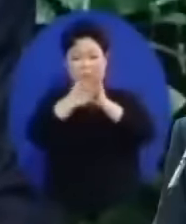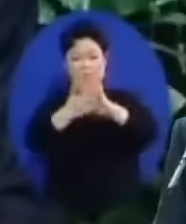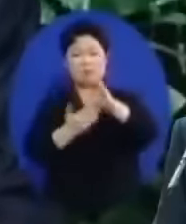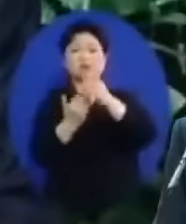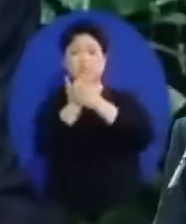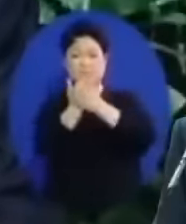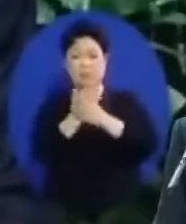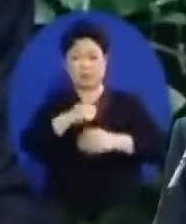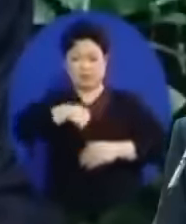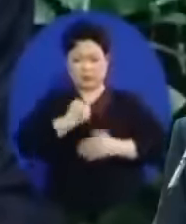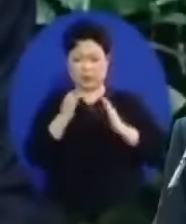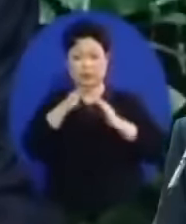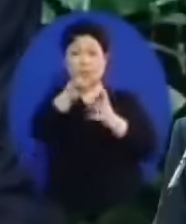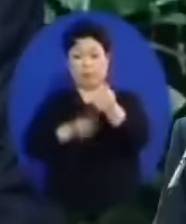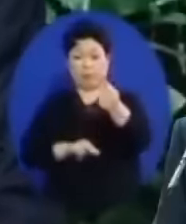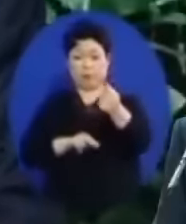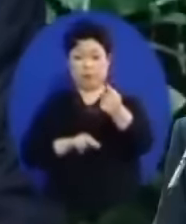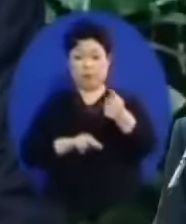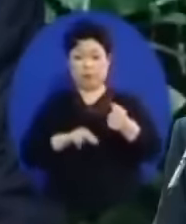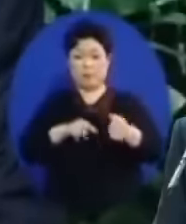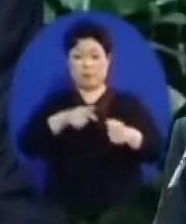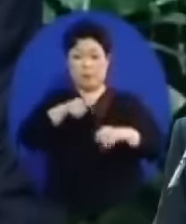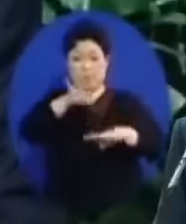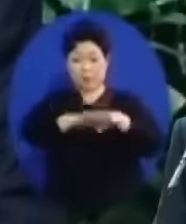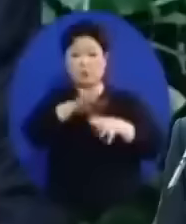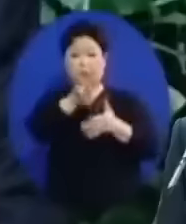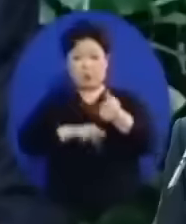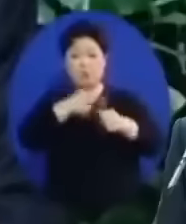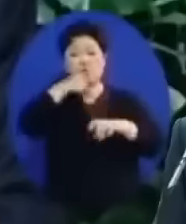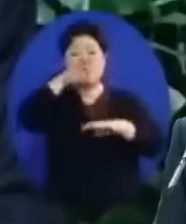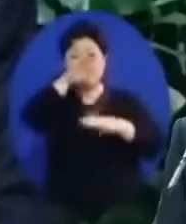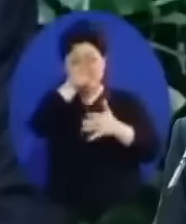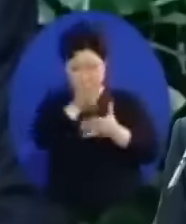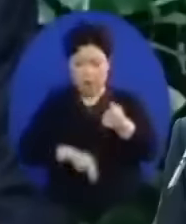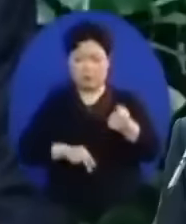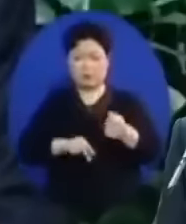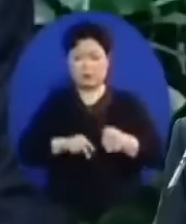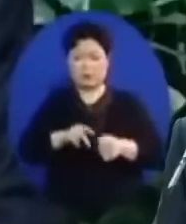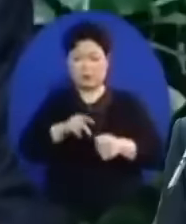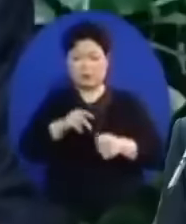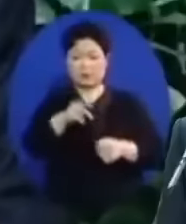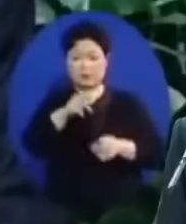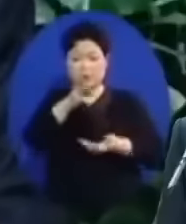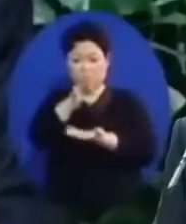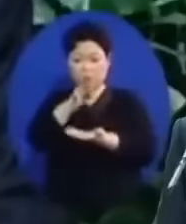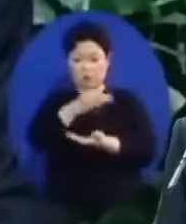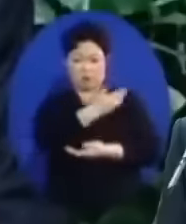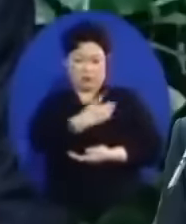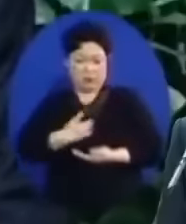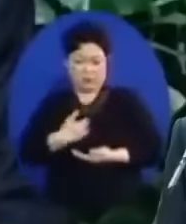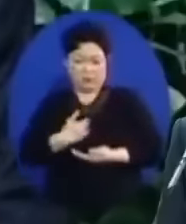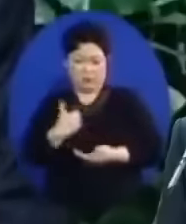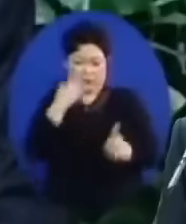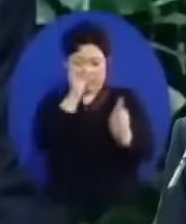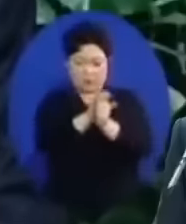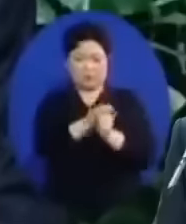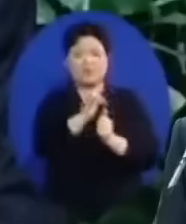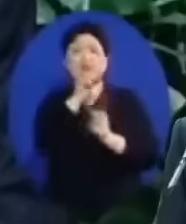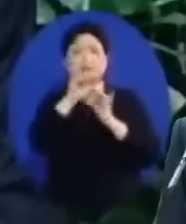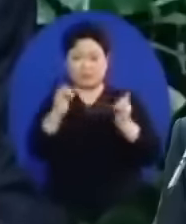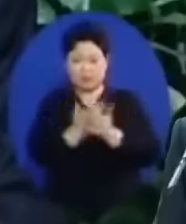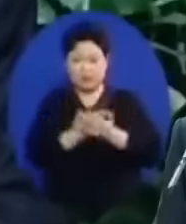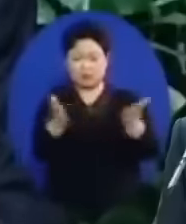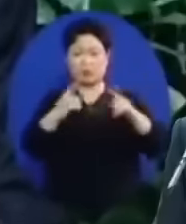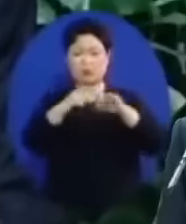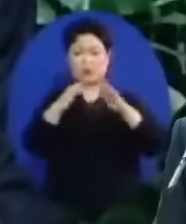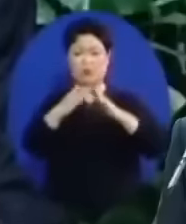다가왔습니다. 자기의 집도 팔고 밭도 팔고 논도 팔아서 그 돈을 사도들에게 가져와서 가난한 사람에게 나누어 주므로